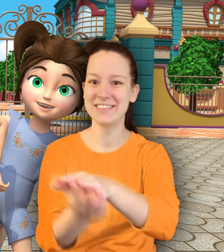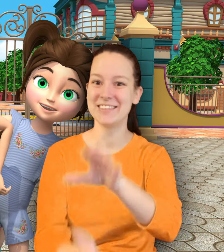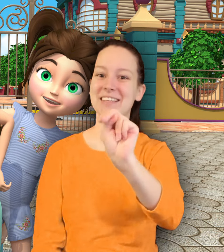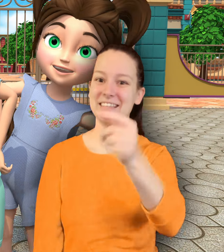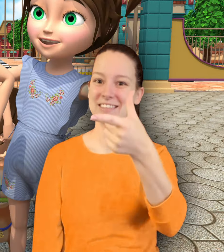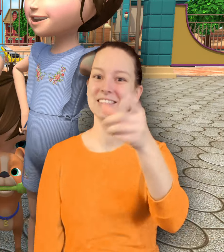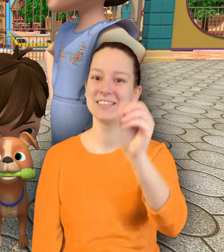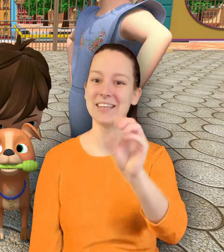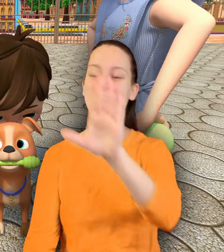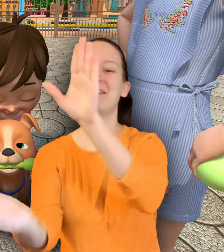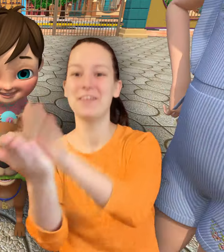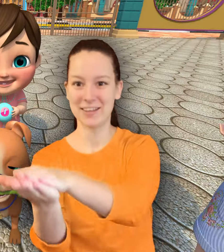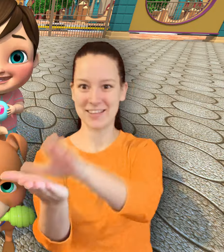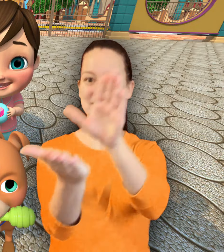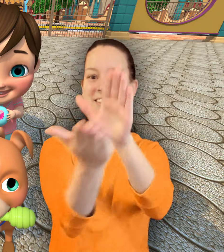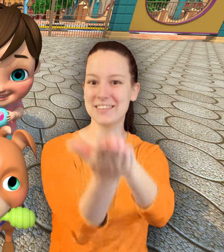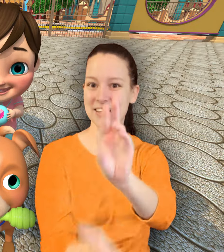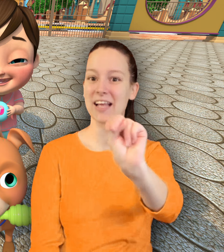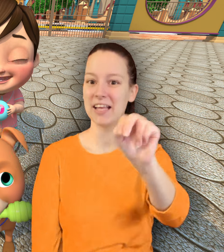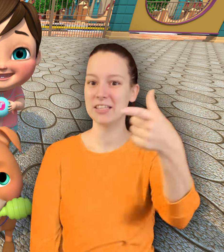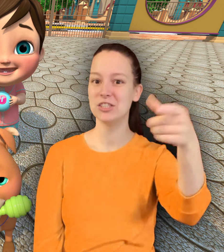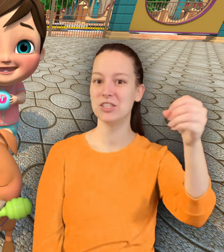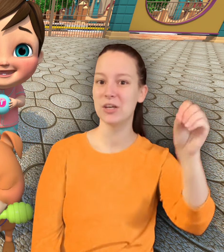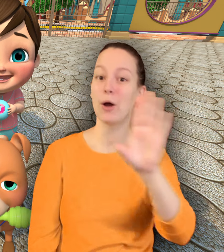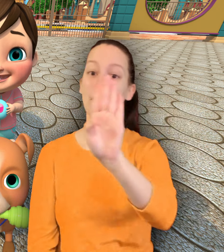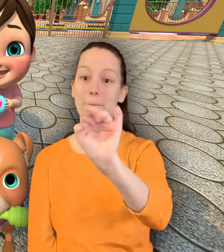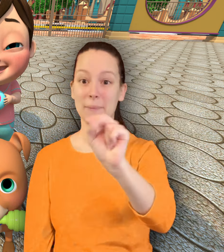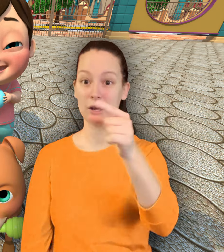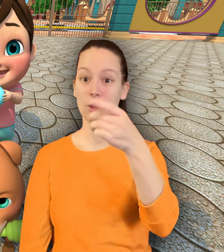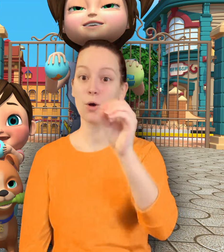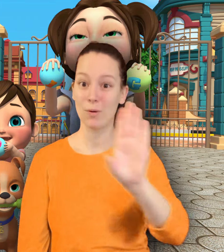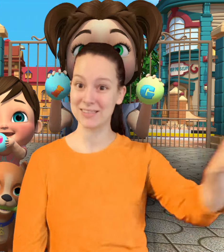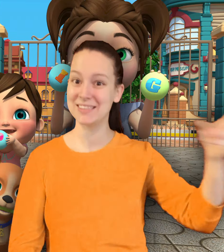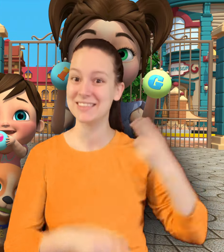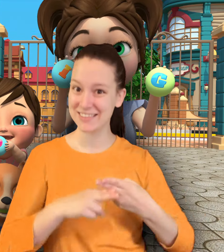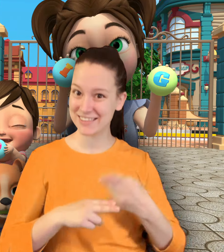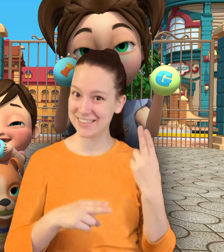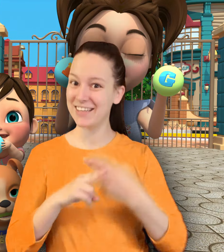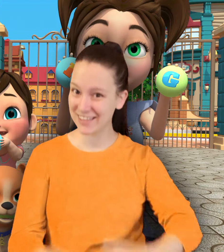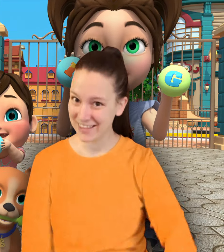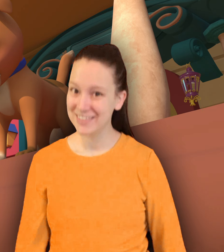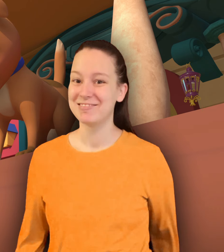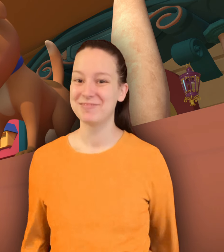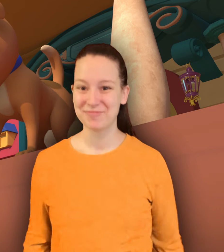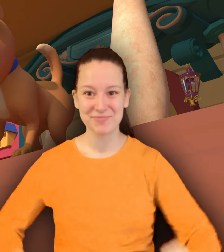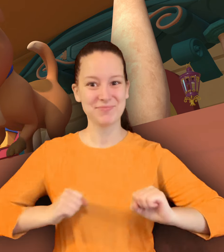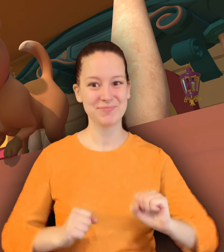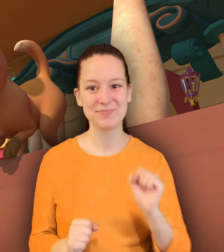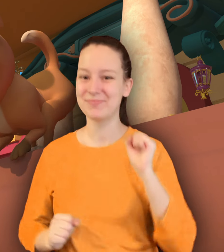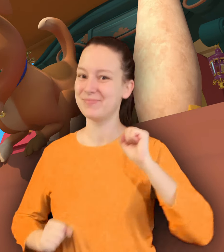NGONGONG名前は